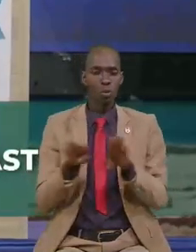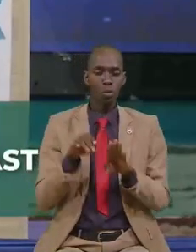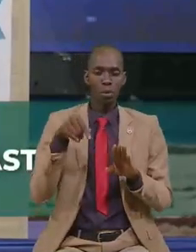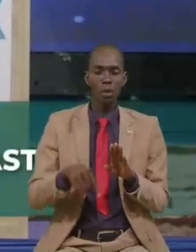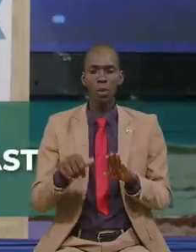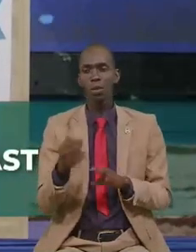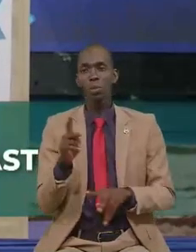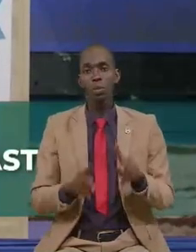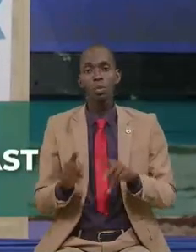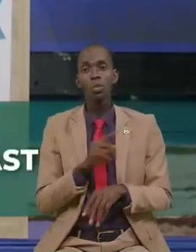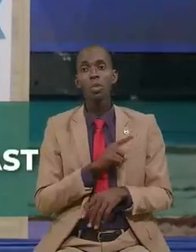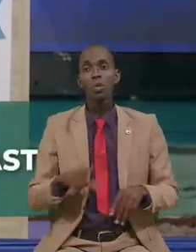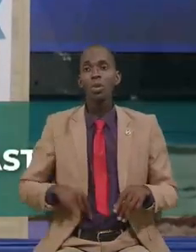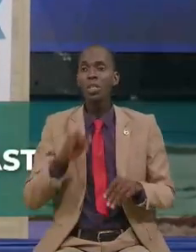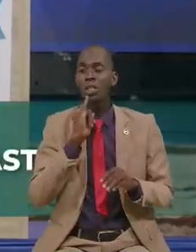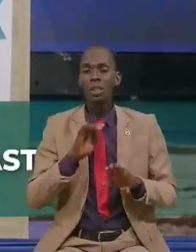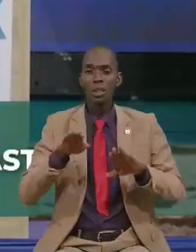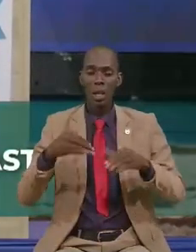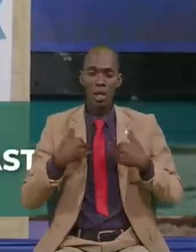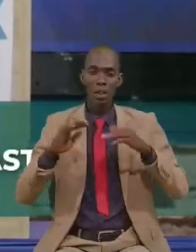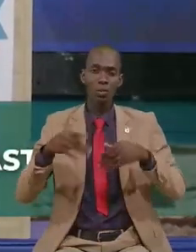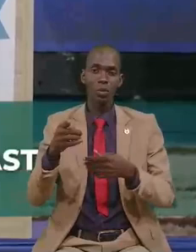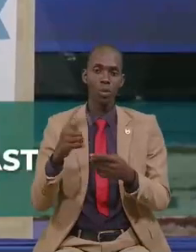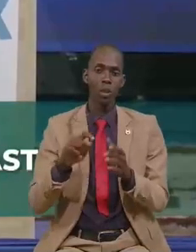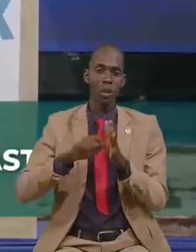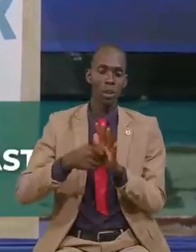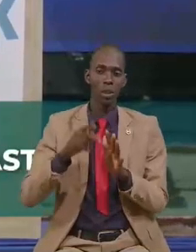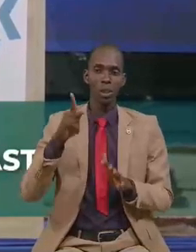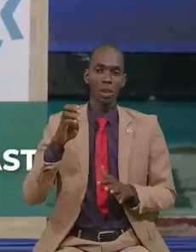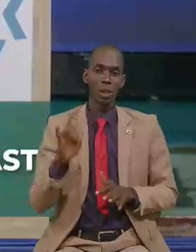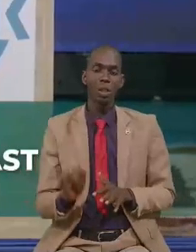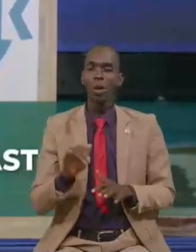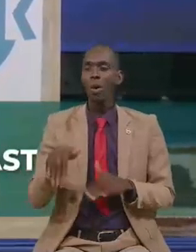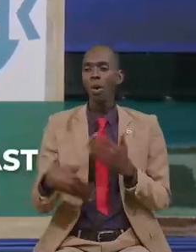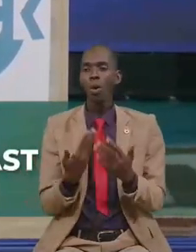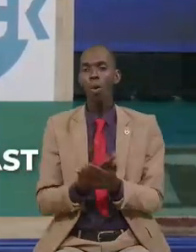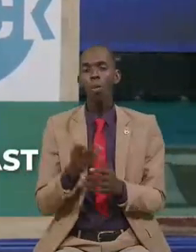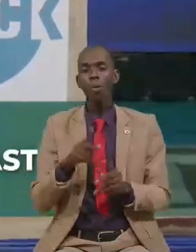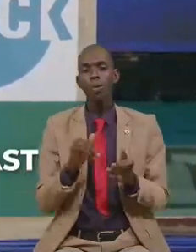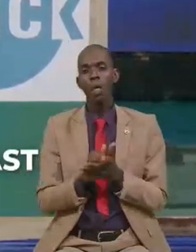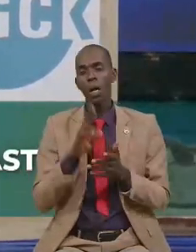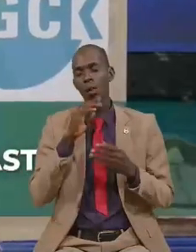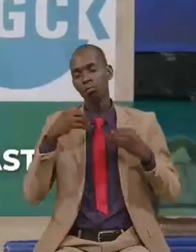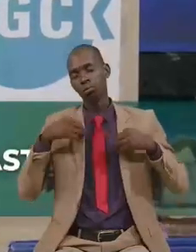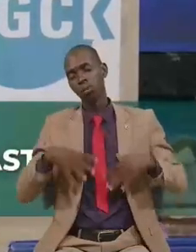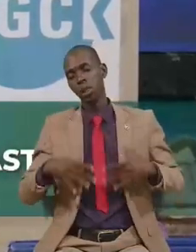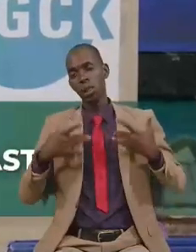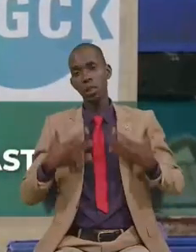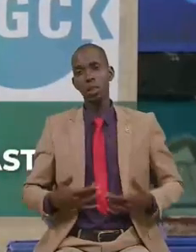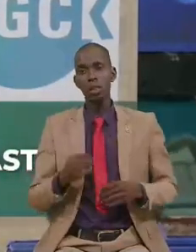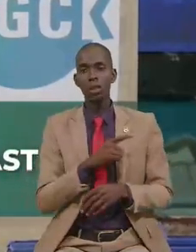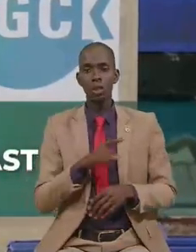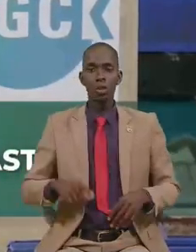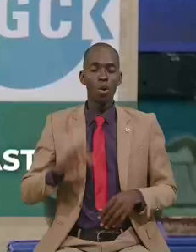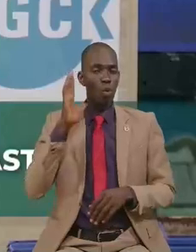Le Seigneur te donne la clé. Tous ceux-là qui sont déprimés, Dieu va utiliser